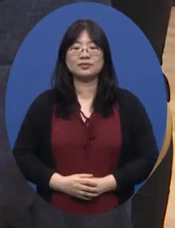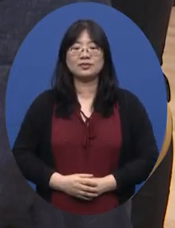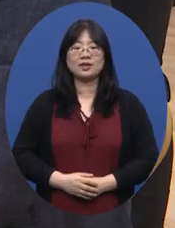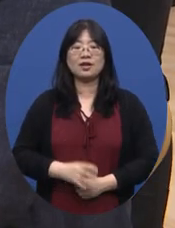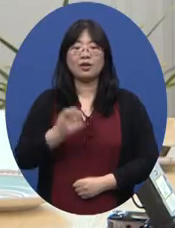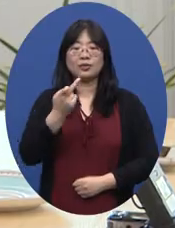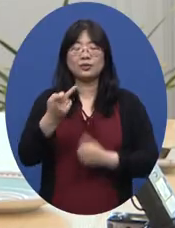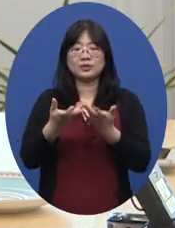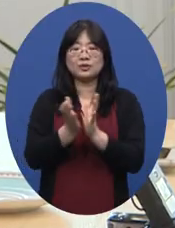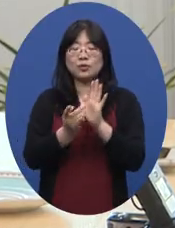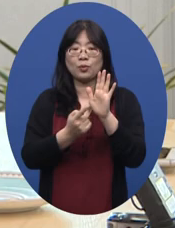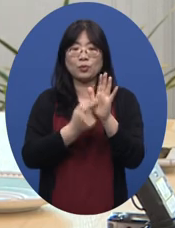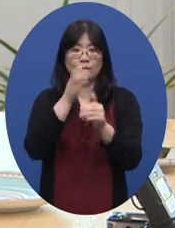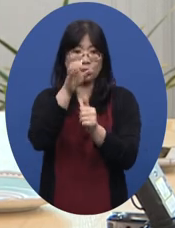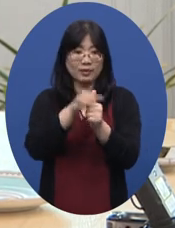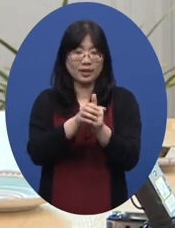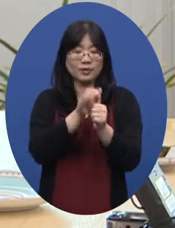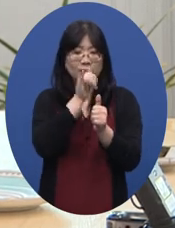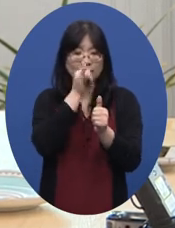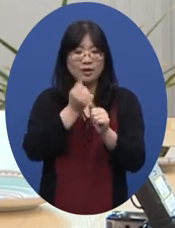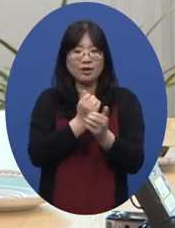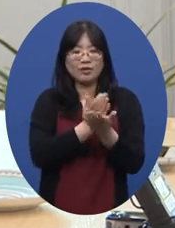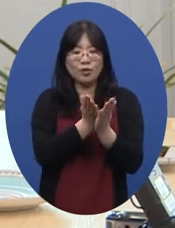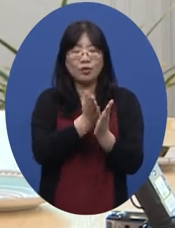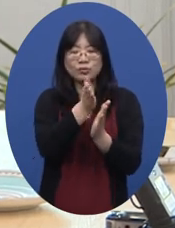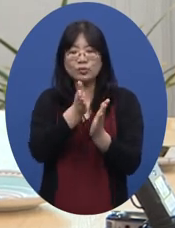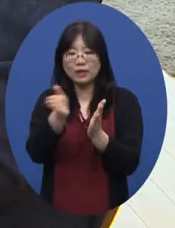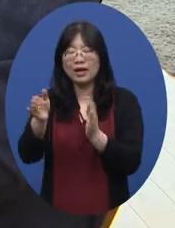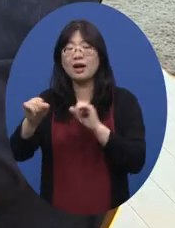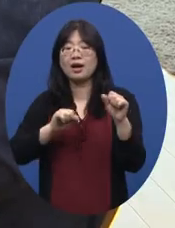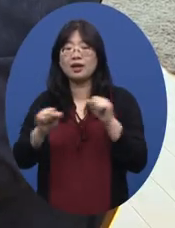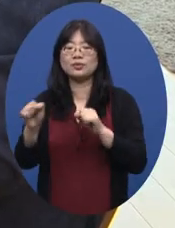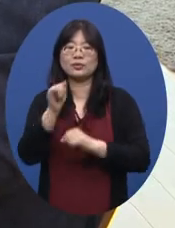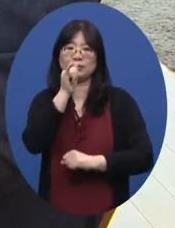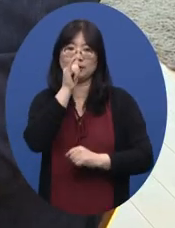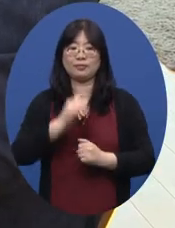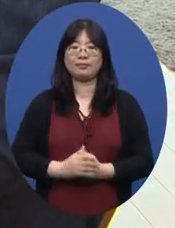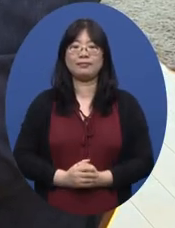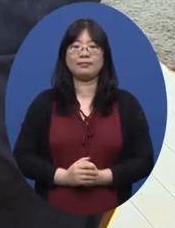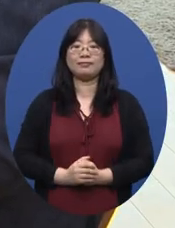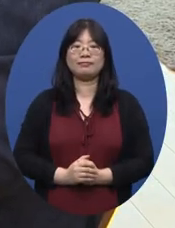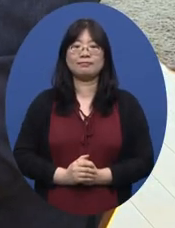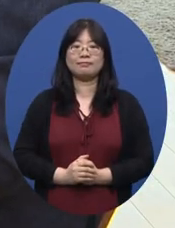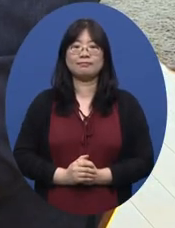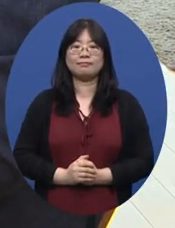경기도에는 총 12팀의 홍보대사가 여러 분야에서 활동하게 됐습니다.